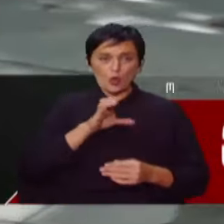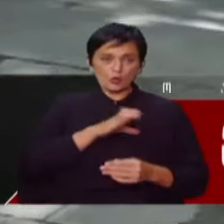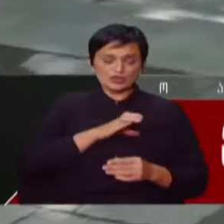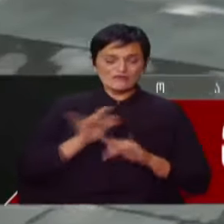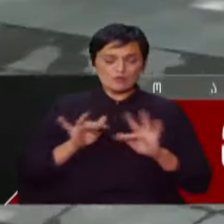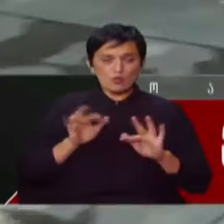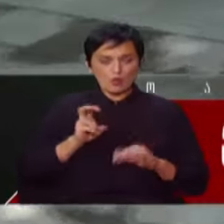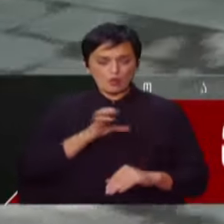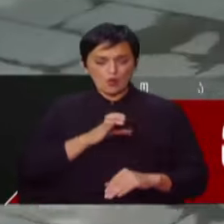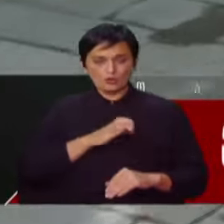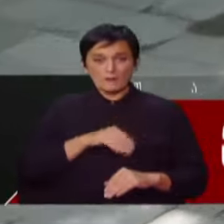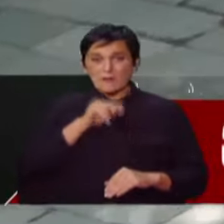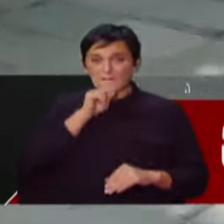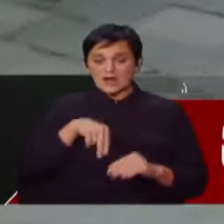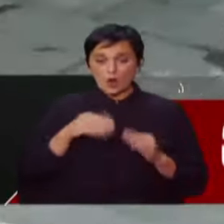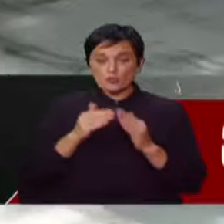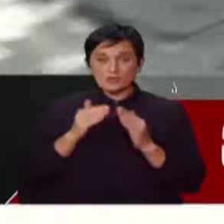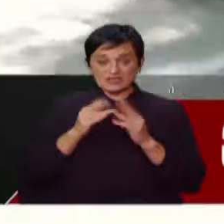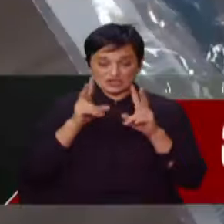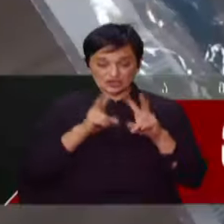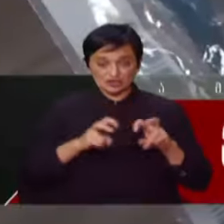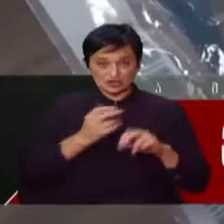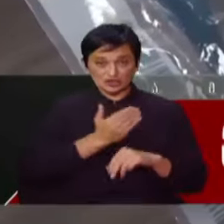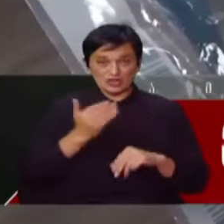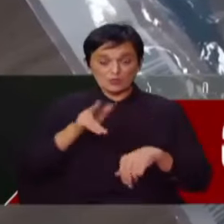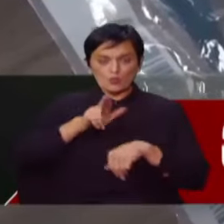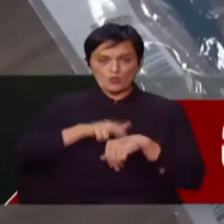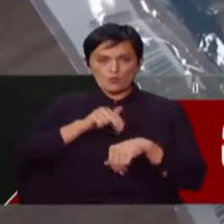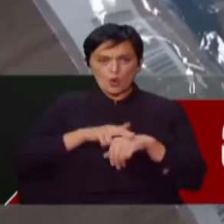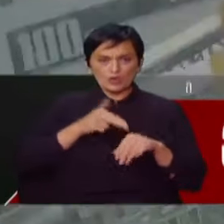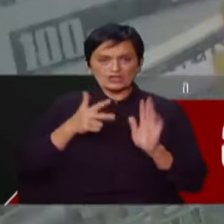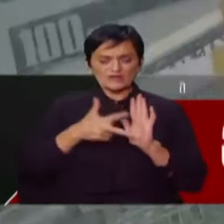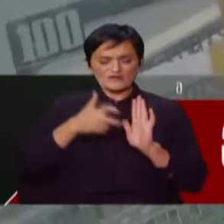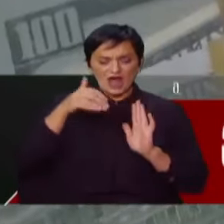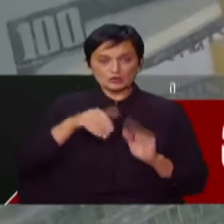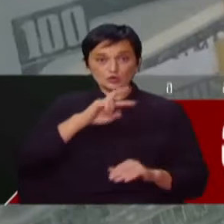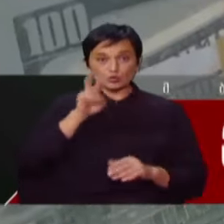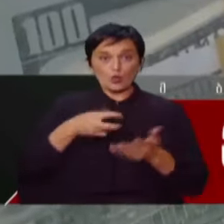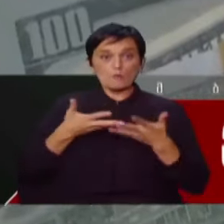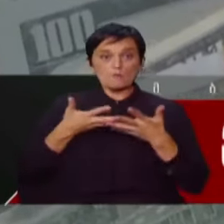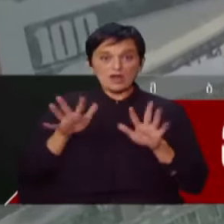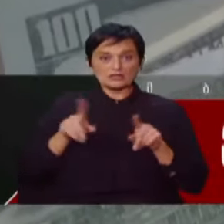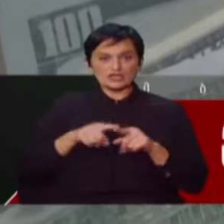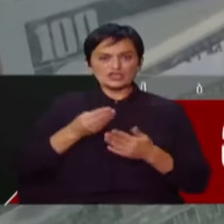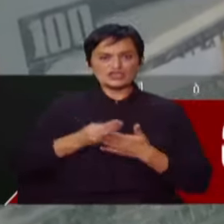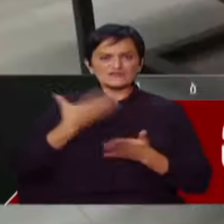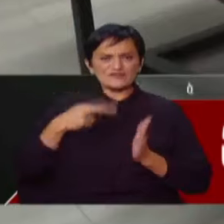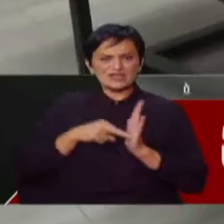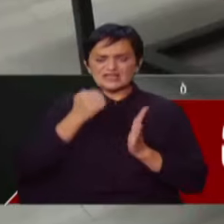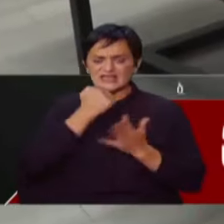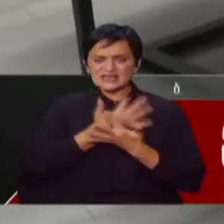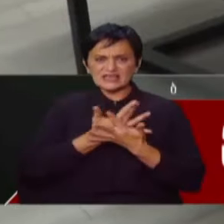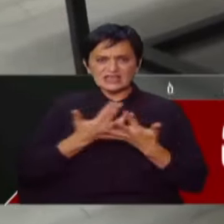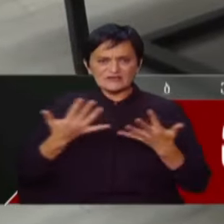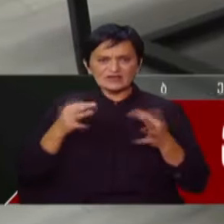უძრავ-მოძრავ ქონებებს, ბრალდებულთა ბინების ჩხრეკისას სამართალდამცველებმა 800 ათას დოლარზე მეტი, ასევე ძვირადღირებული ნივთები